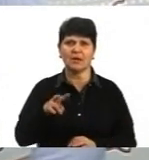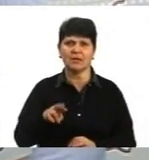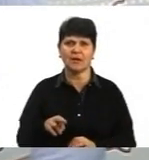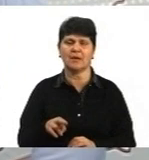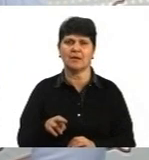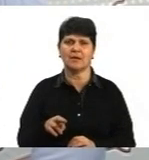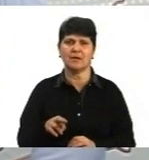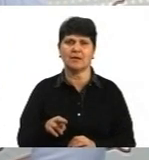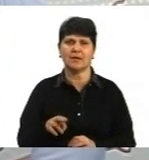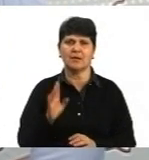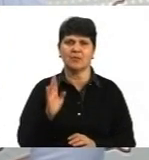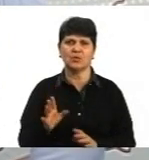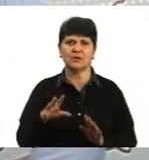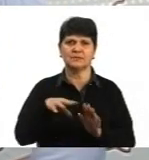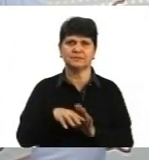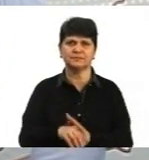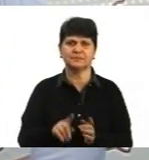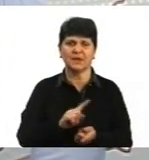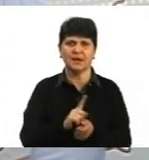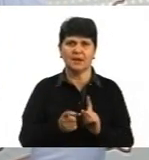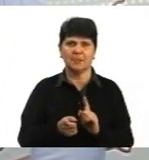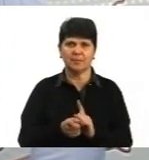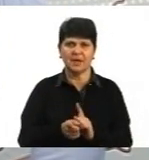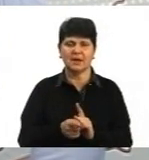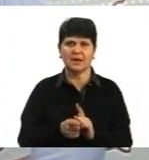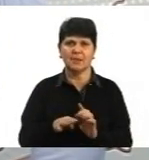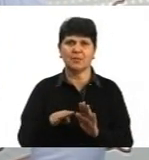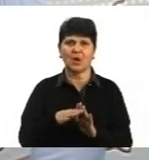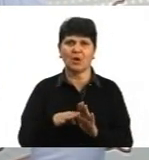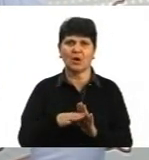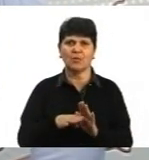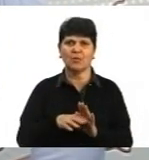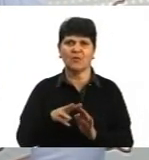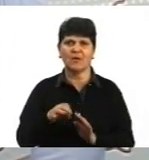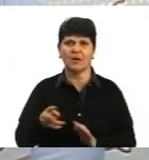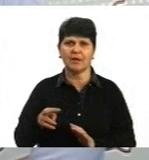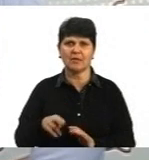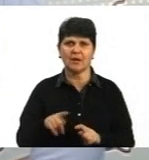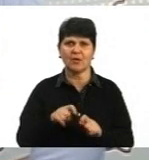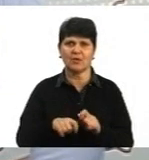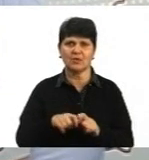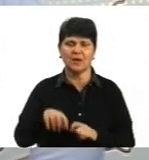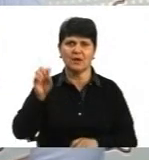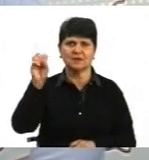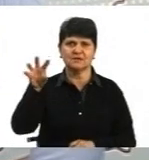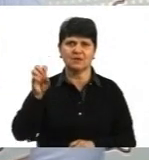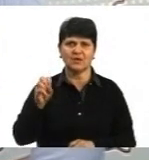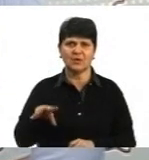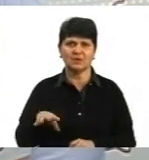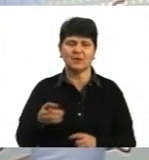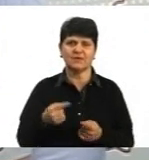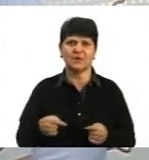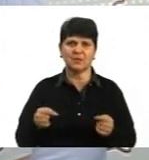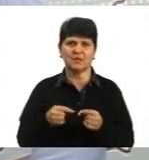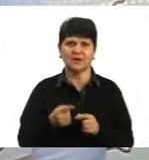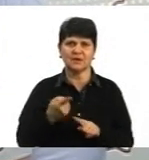запровадження перепрограмування дорожніх контролерів, які керують світлофорними об'єктами. Відповідно, це робиться